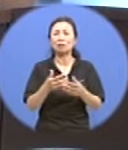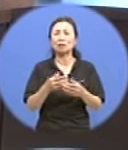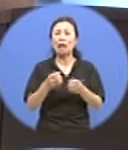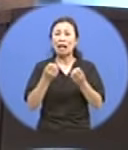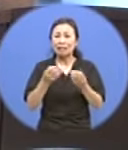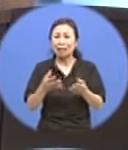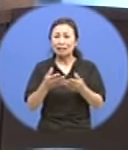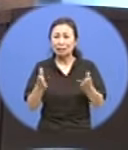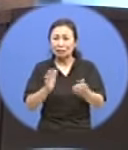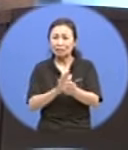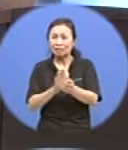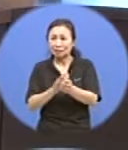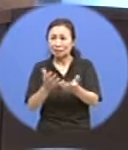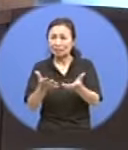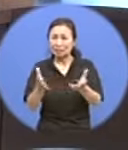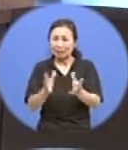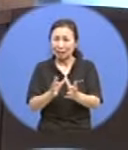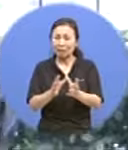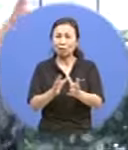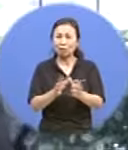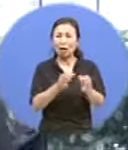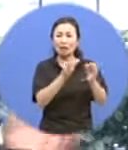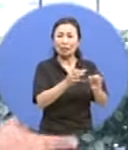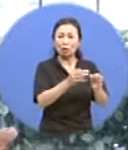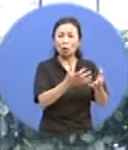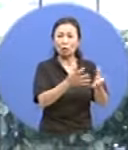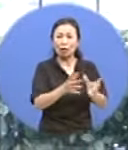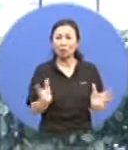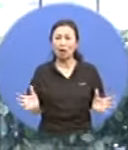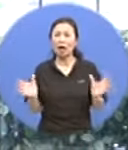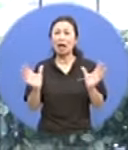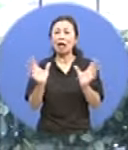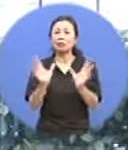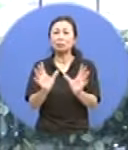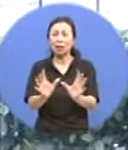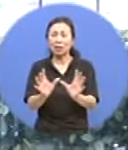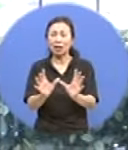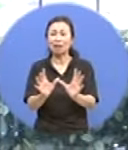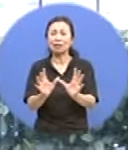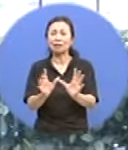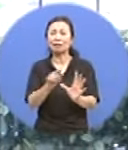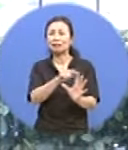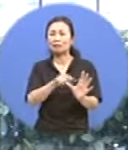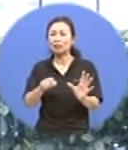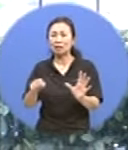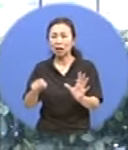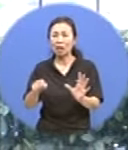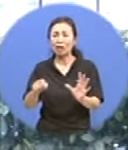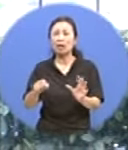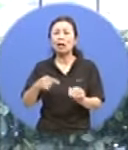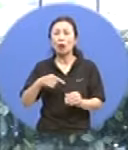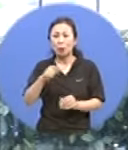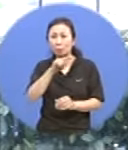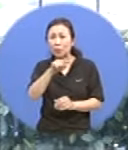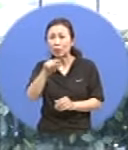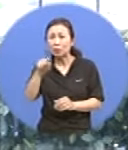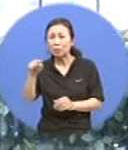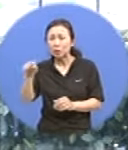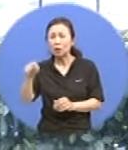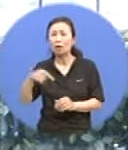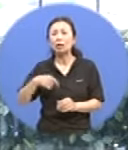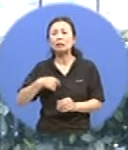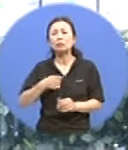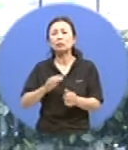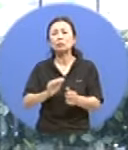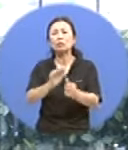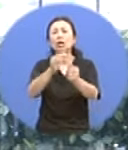って、そういうのをみんな集めてきてですね、それでそういう人たちが自分が育ててもいいという企業